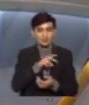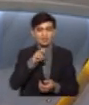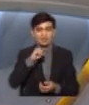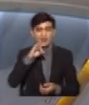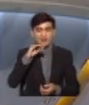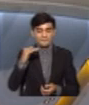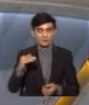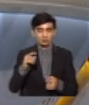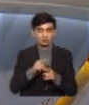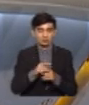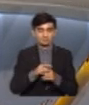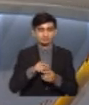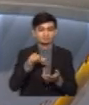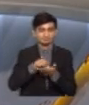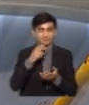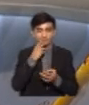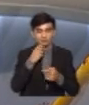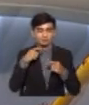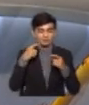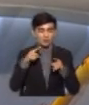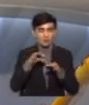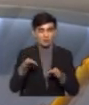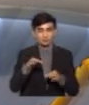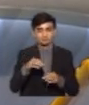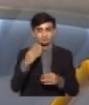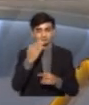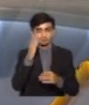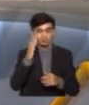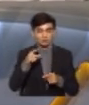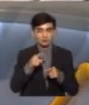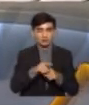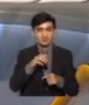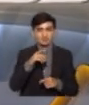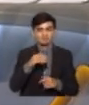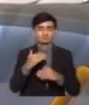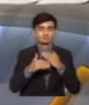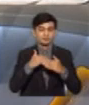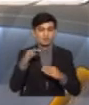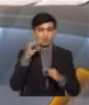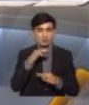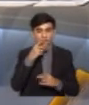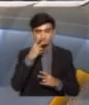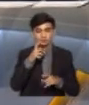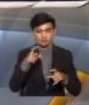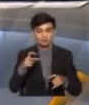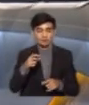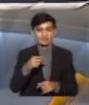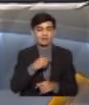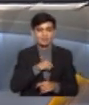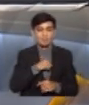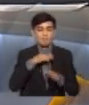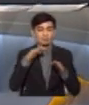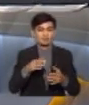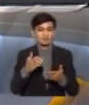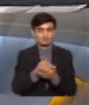лайф әзіл-сықақ бағдарламасы эфирге жол тартпақ. Сатираның шыңына көтеріліп, талғамы жоғары көрерменнің жүрегінен орын